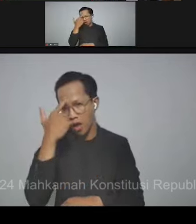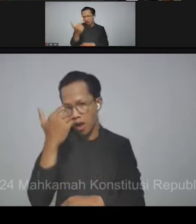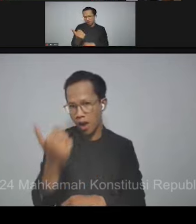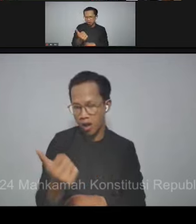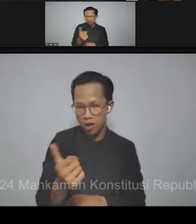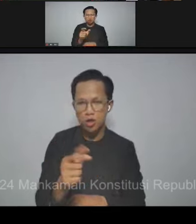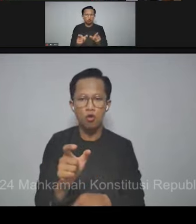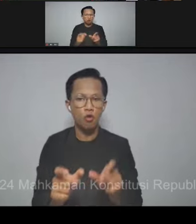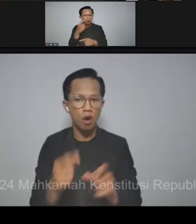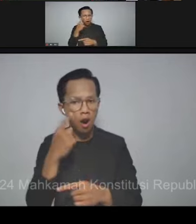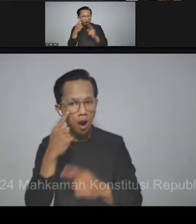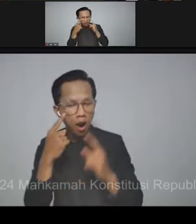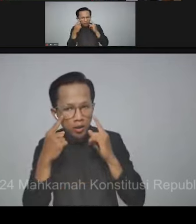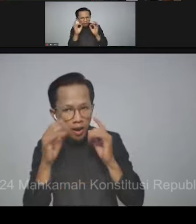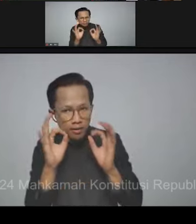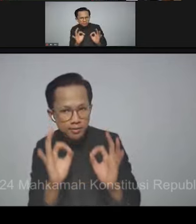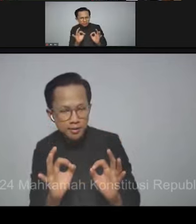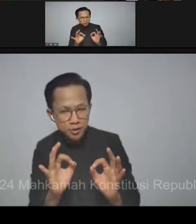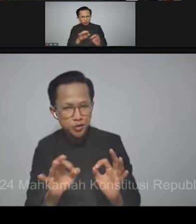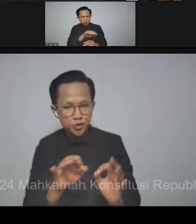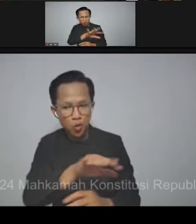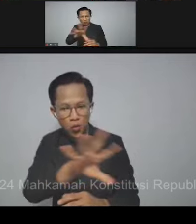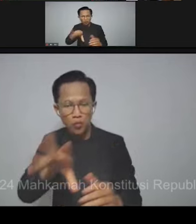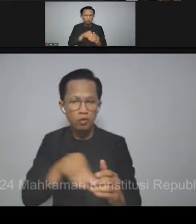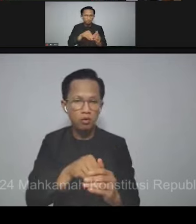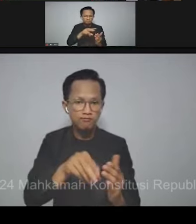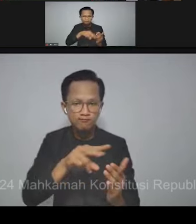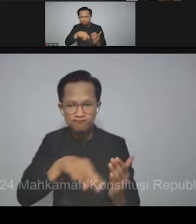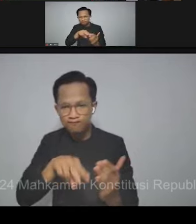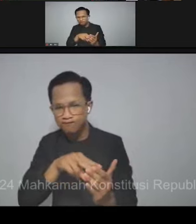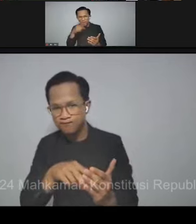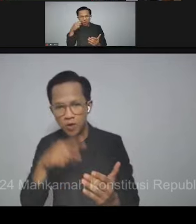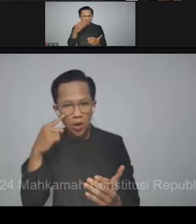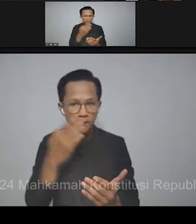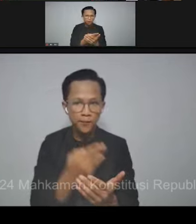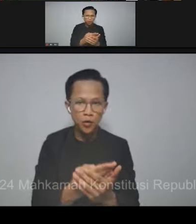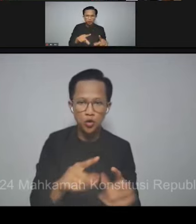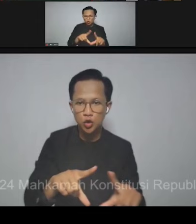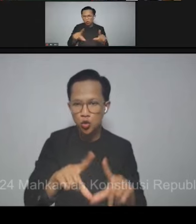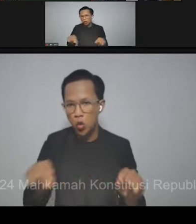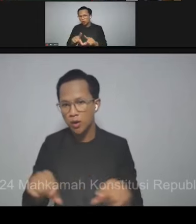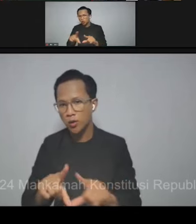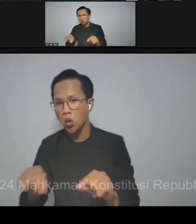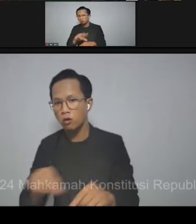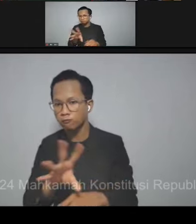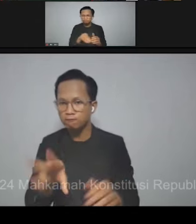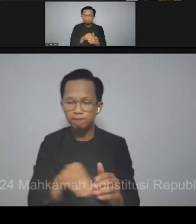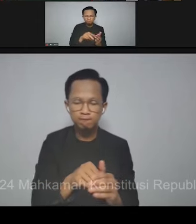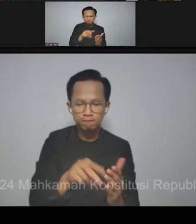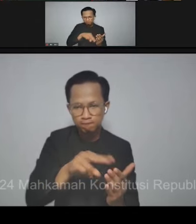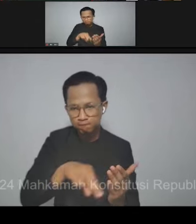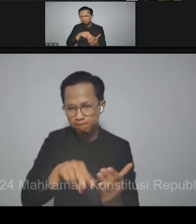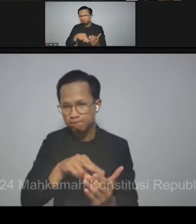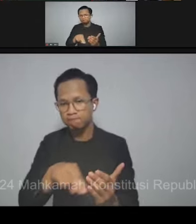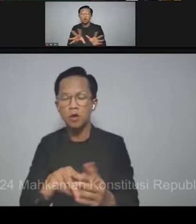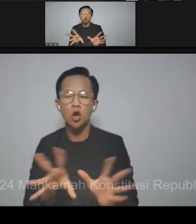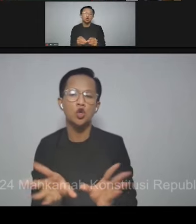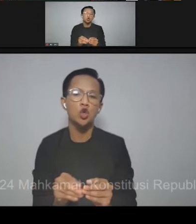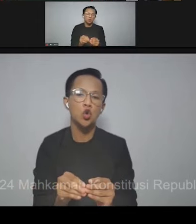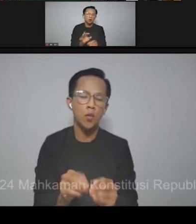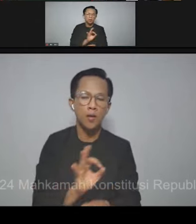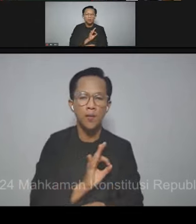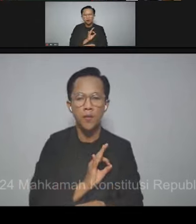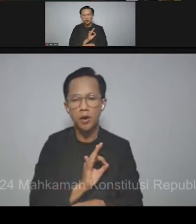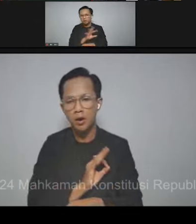keterangan ahli presiden bukti-bukti surat tulisan yang diajukan oleh para pemohon dan presiden kesimpulan para pemohon dan presiden sebagaimana selengkapnya dimuat pada